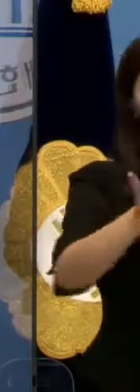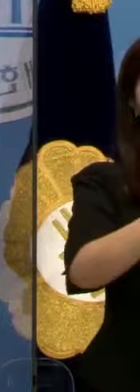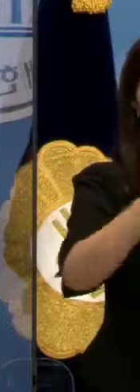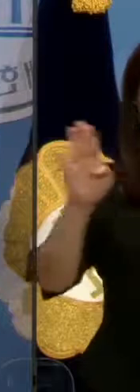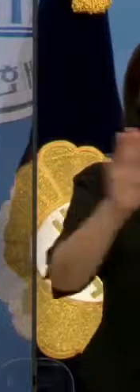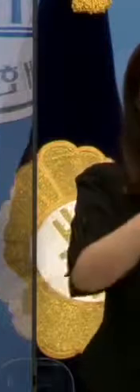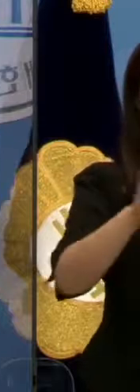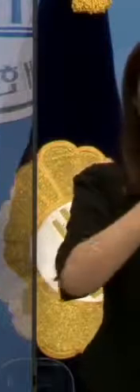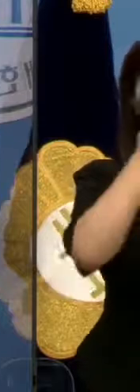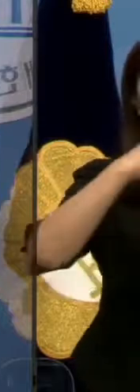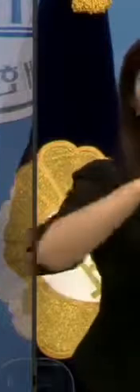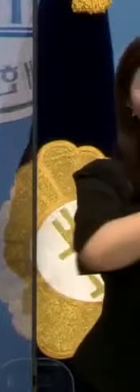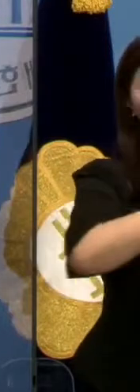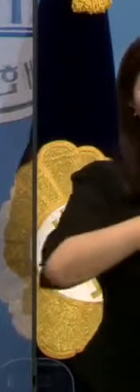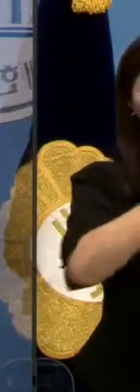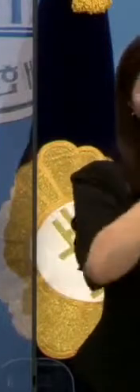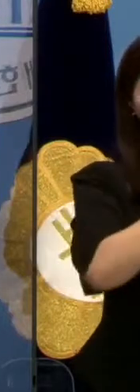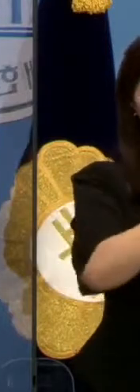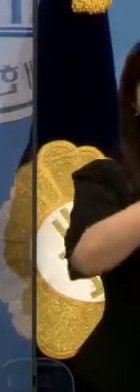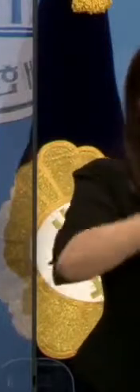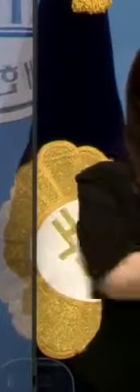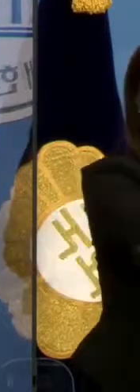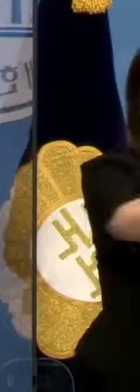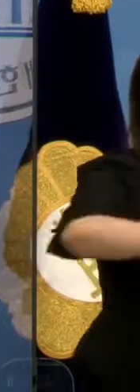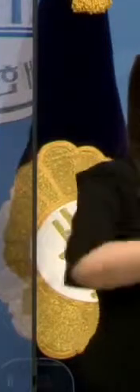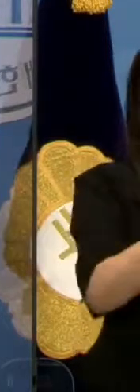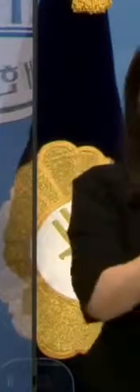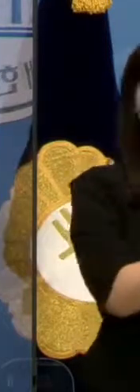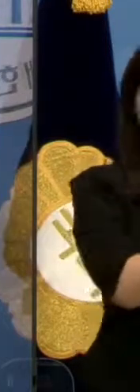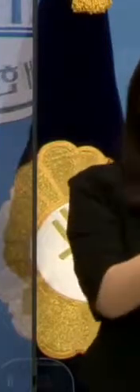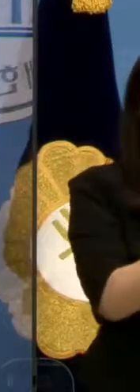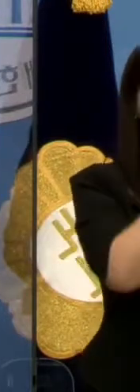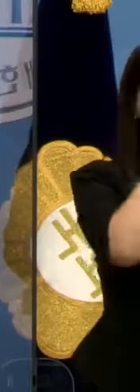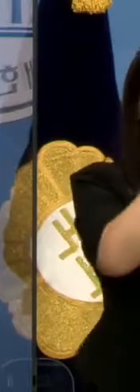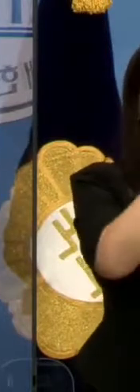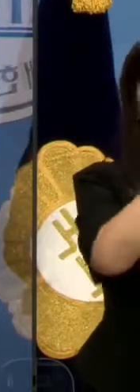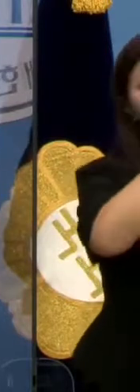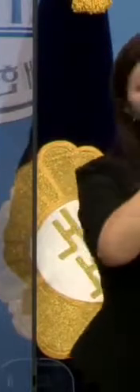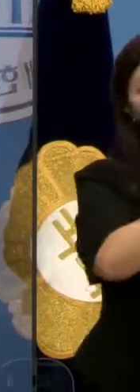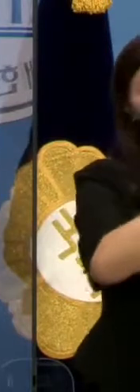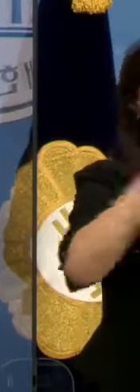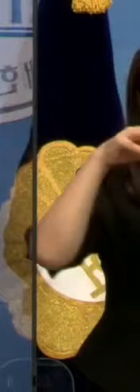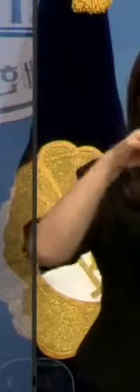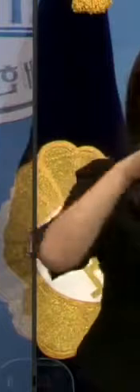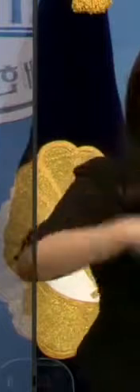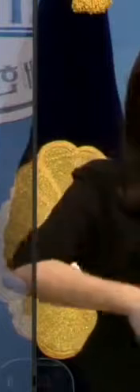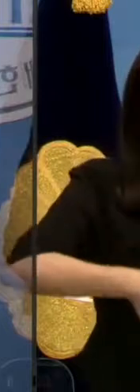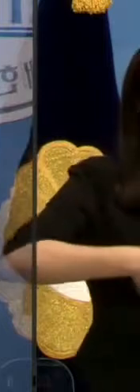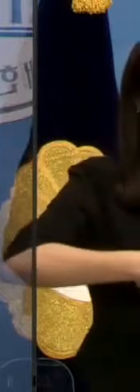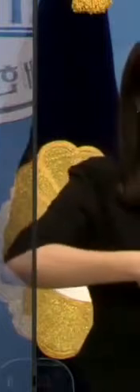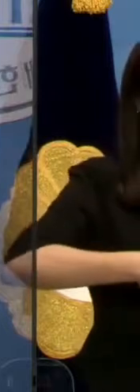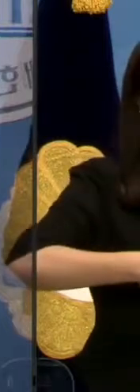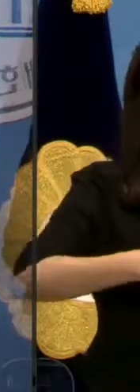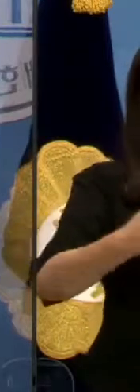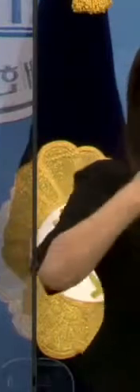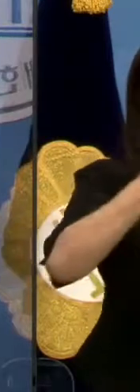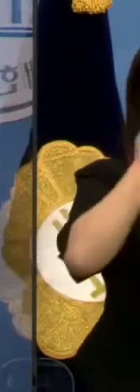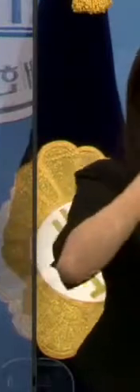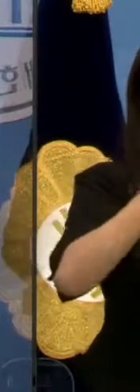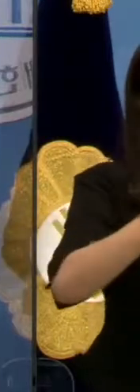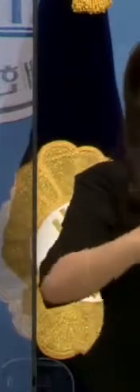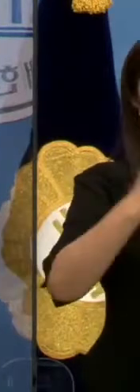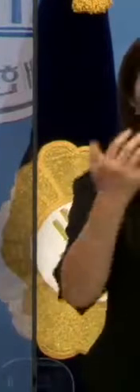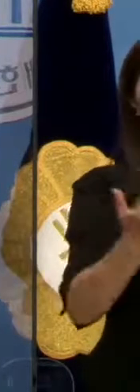갖추겠습니다. 친환경적인 구조로 설비하고 냉난방과 전력 사용에 에너지 효율을 높여 이산화탄소